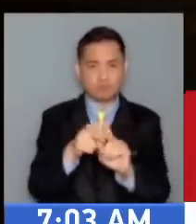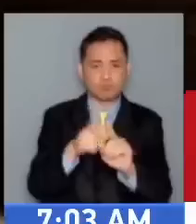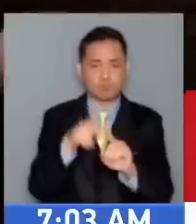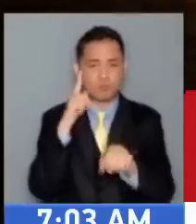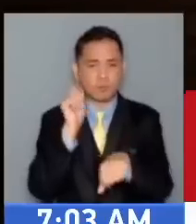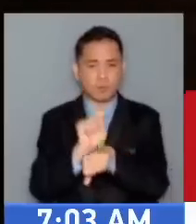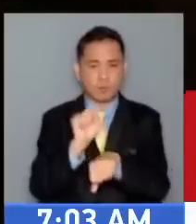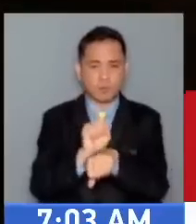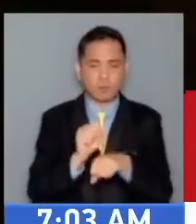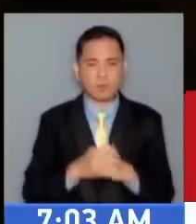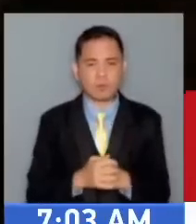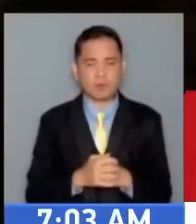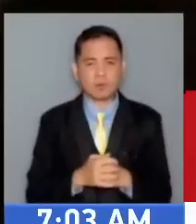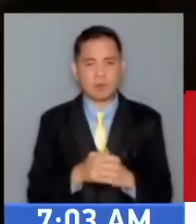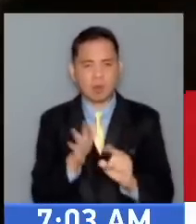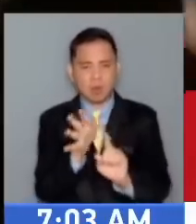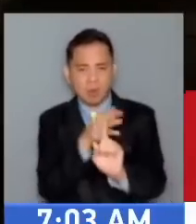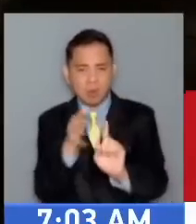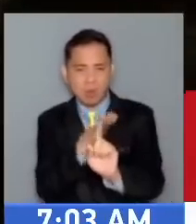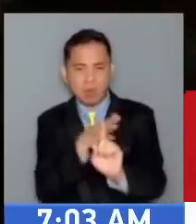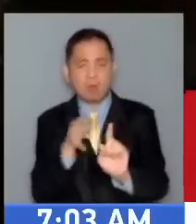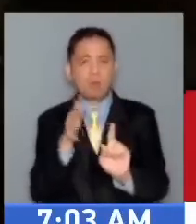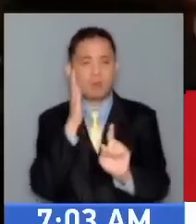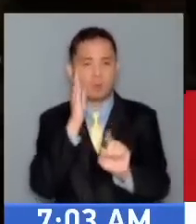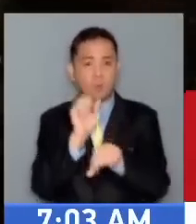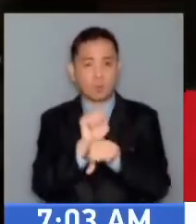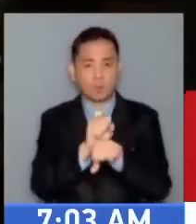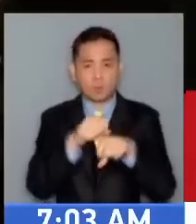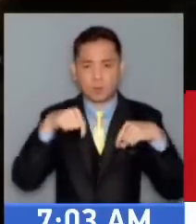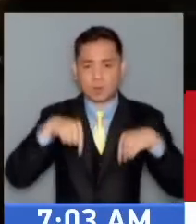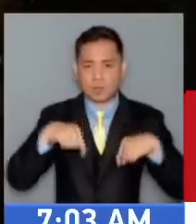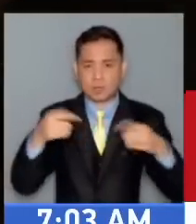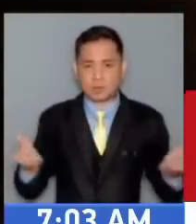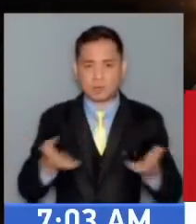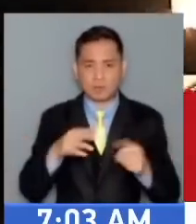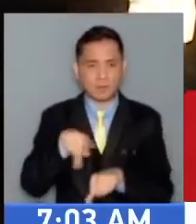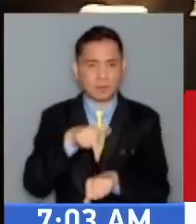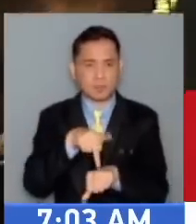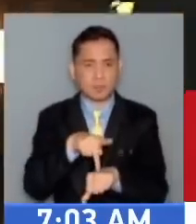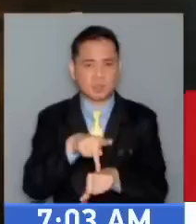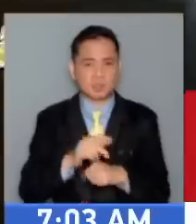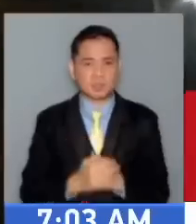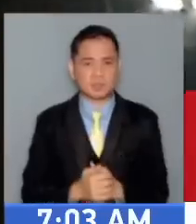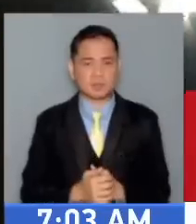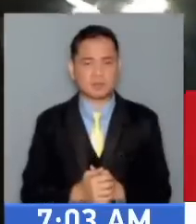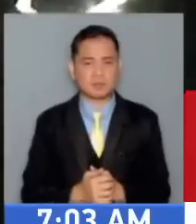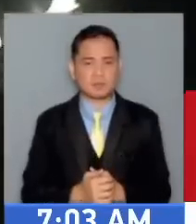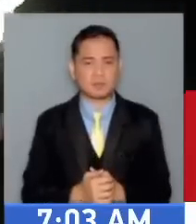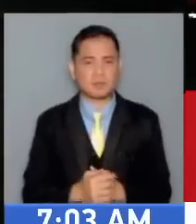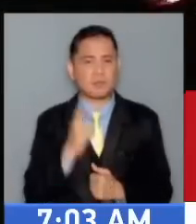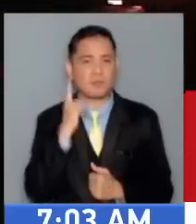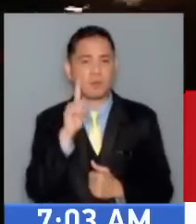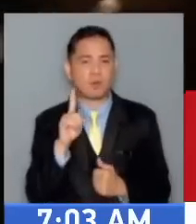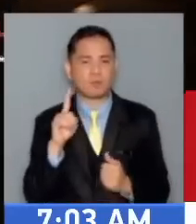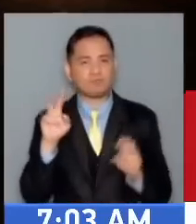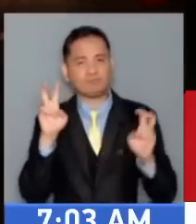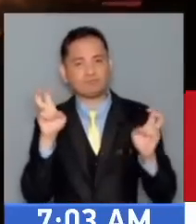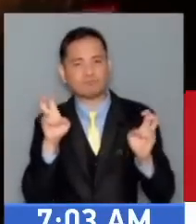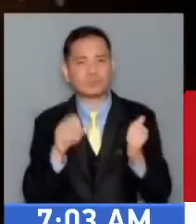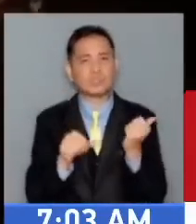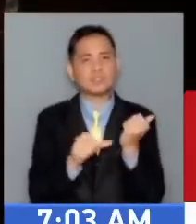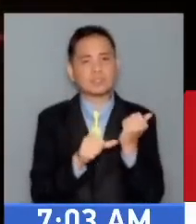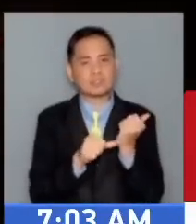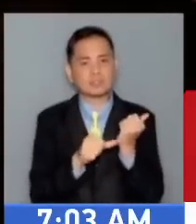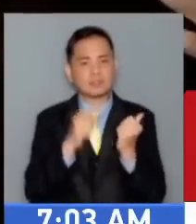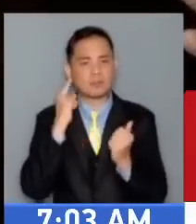nire-recruit sila to work dito as yung mga nag-a-assist yata. So nag-a-assist sila sa online